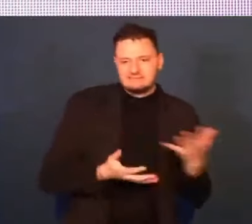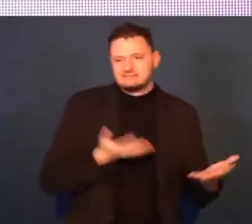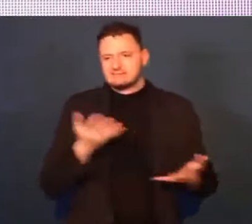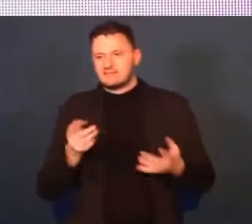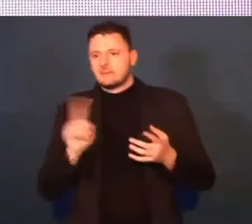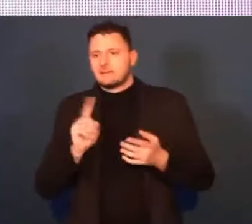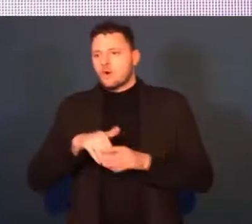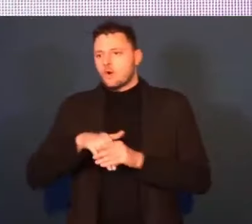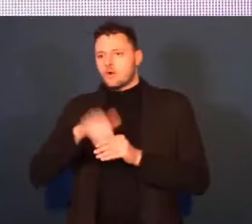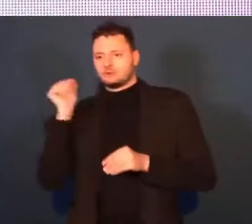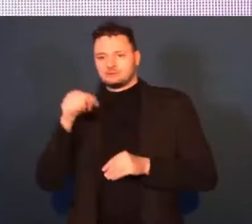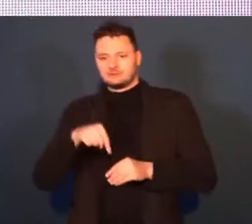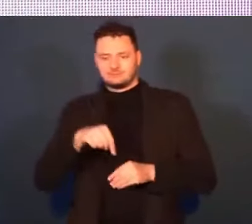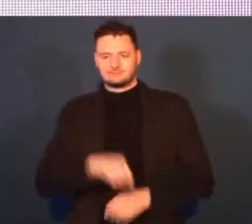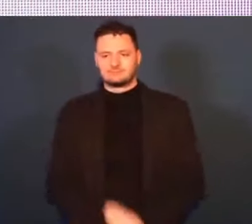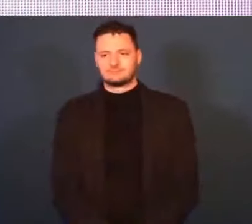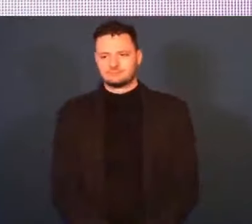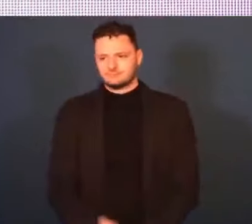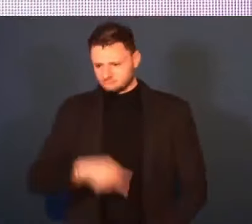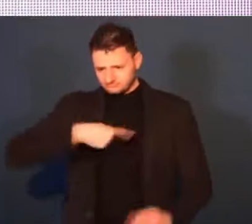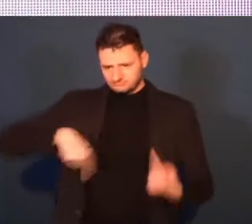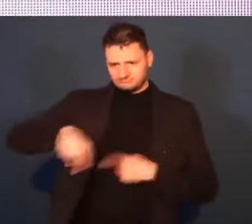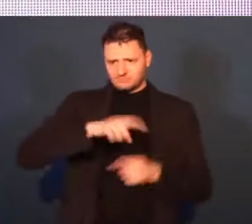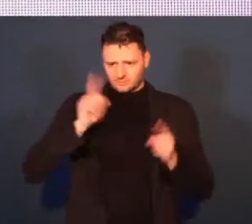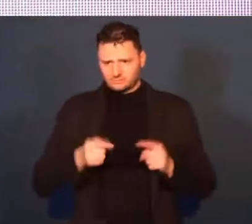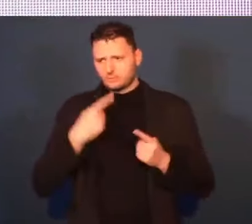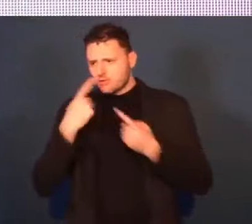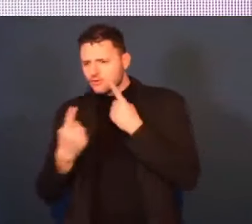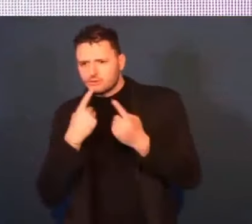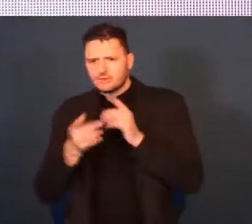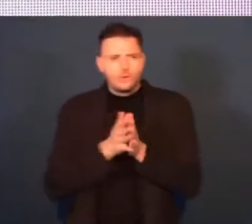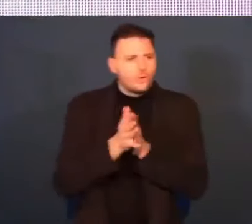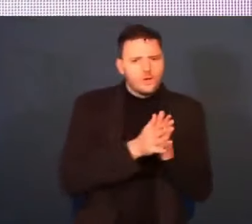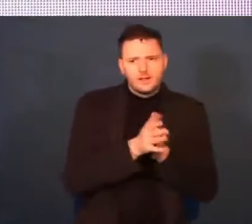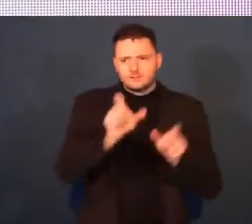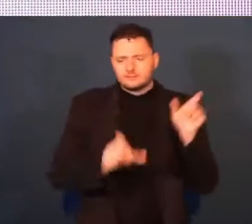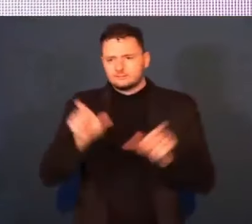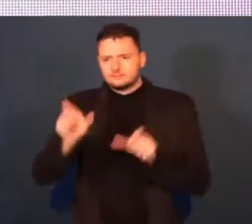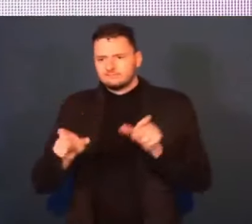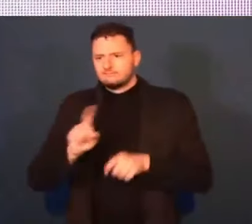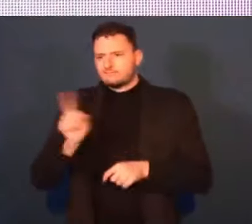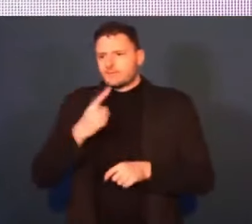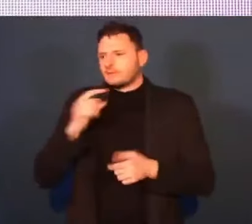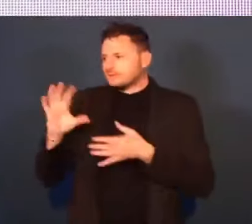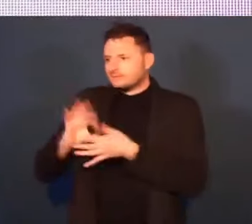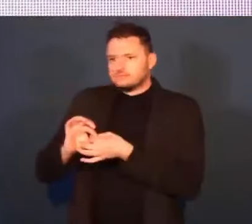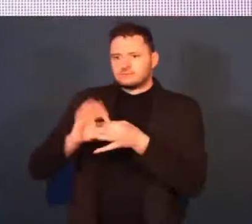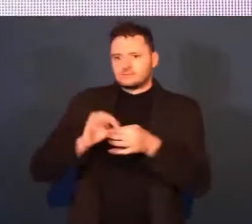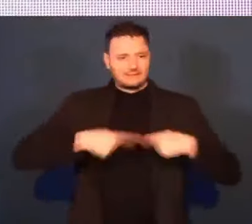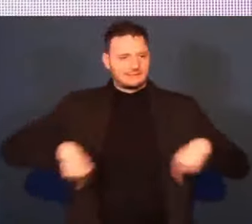говорим с хора, които не са от нашата коалиция, не са съгласни с